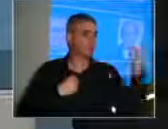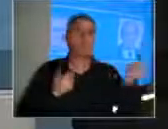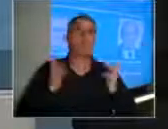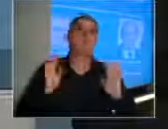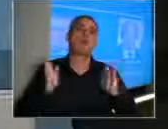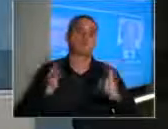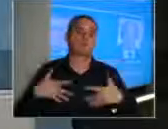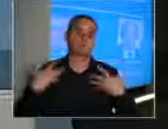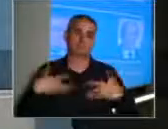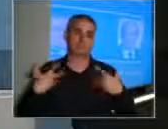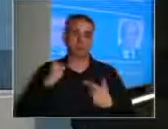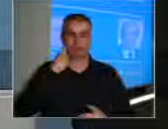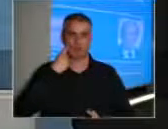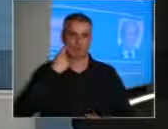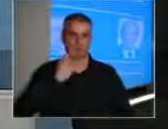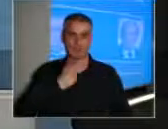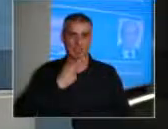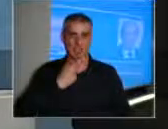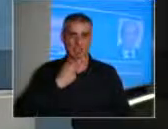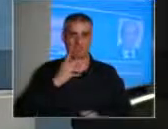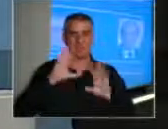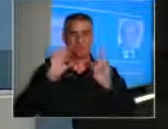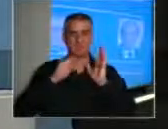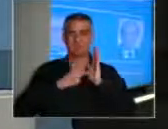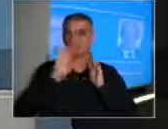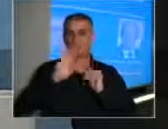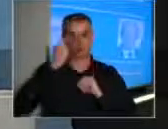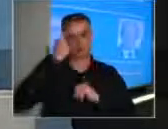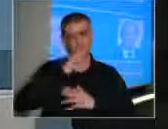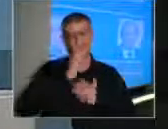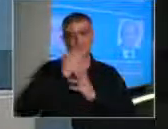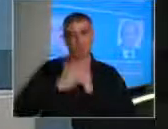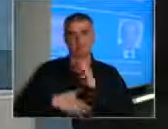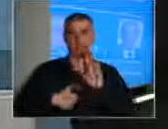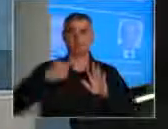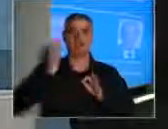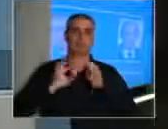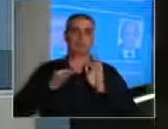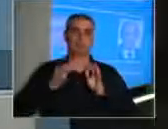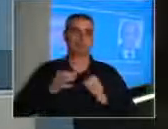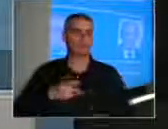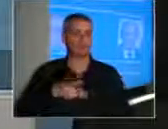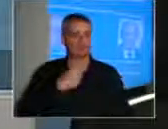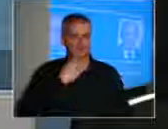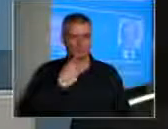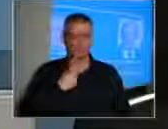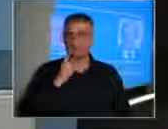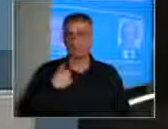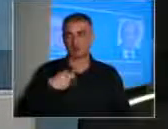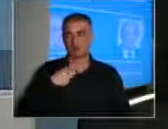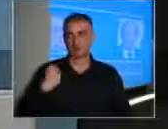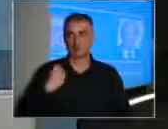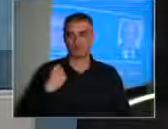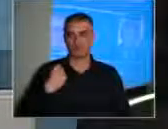מאוד ישמחו, שהילד שקד בעשירי לאפריל תדע שהיא כבר לא שרת משפטים. תגיד, אנחנו בימין.